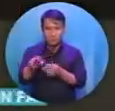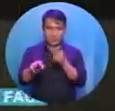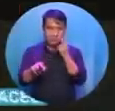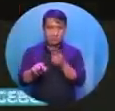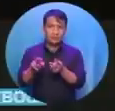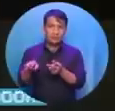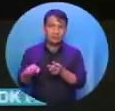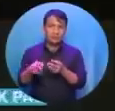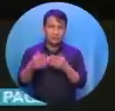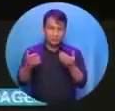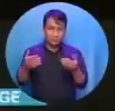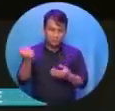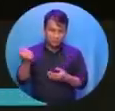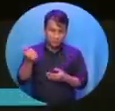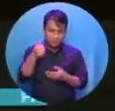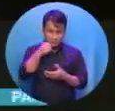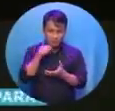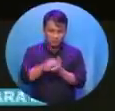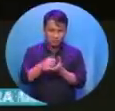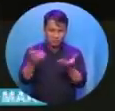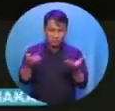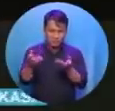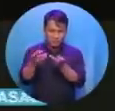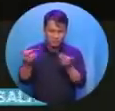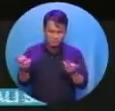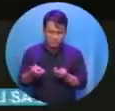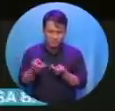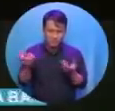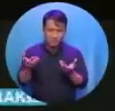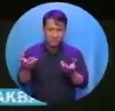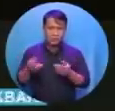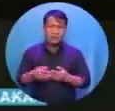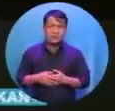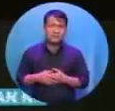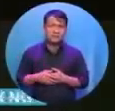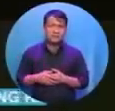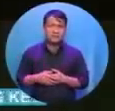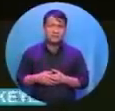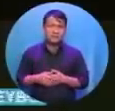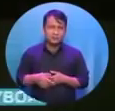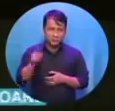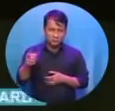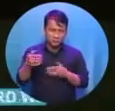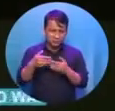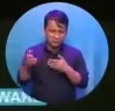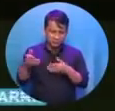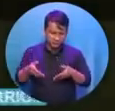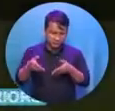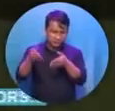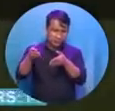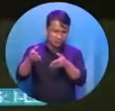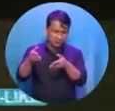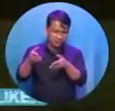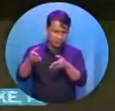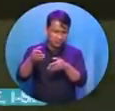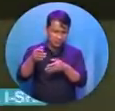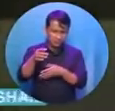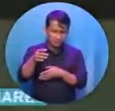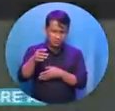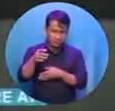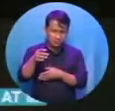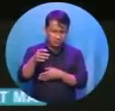at si Gabi. Saan lugar po nangyari yun, ma'am? Saan po yun? Sa papuntang may talk news